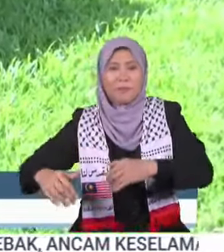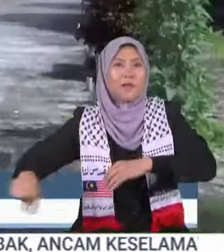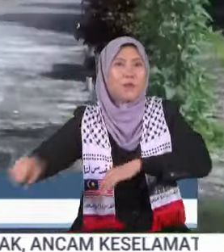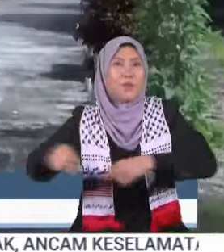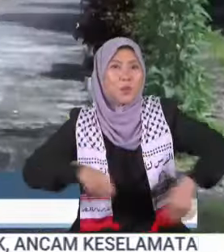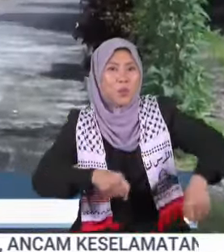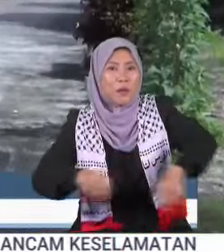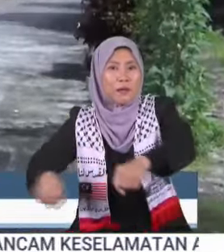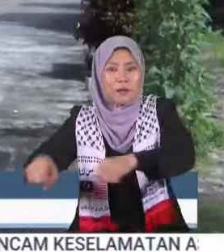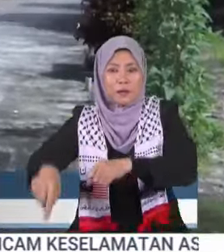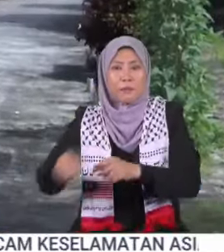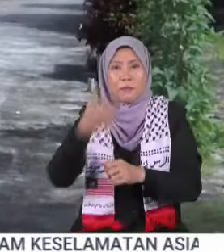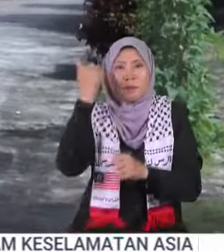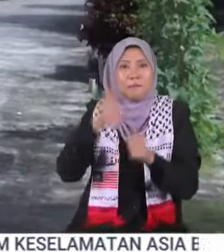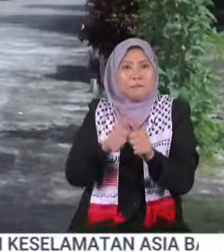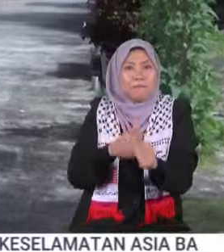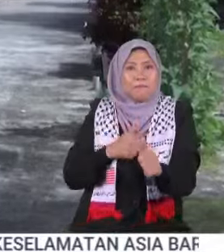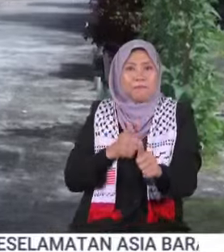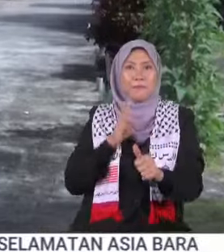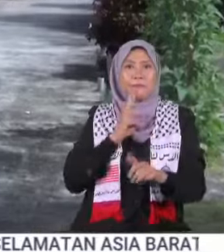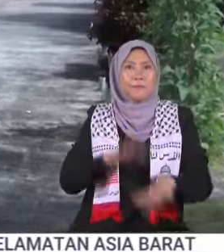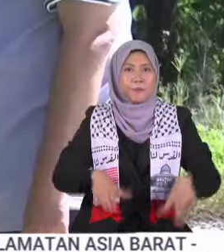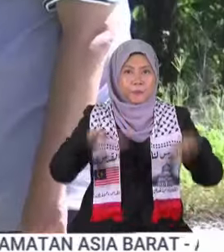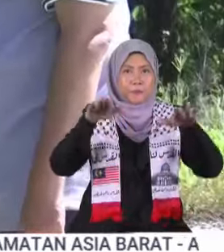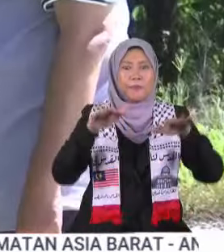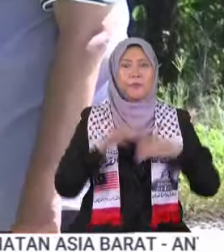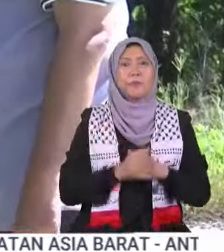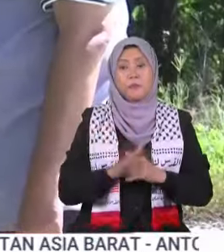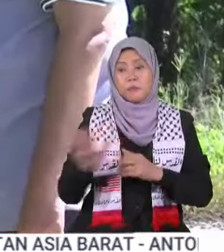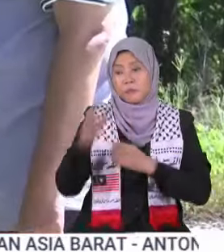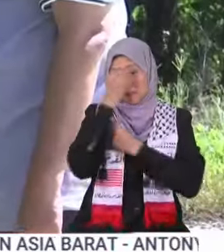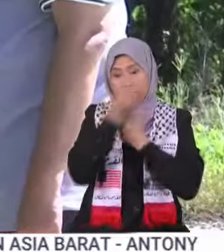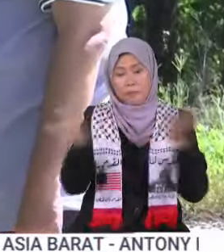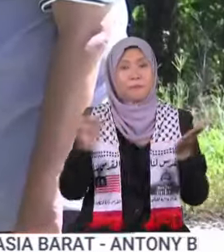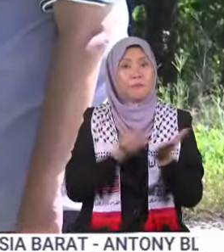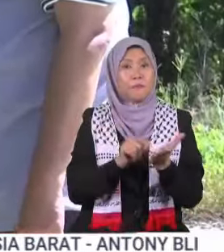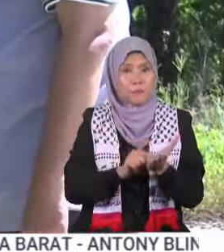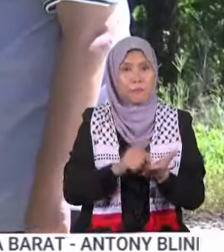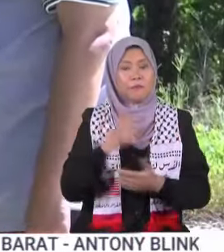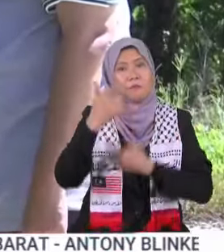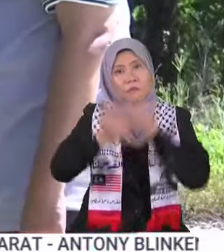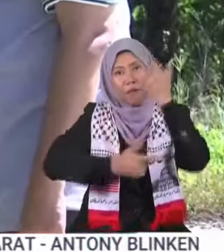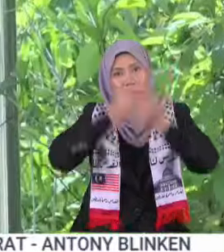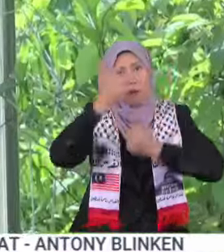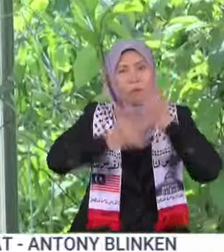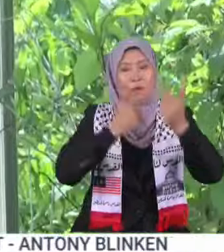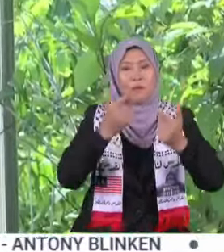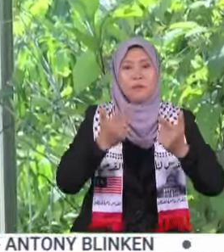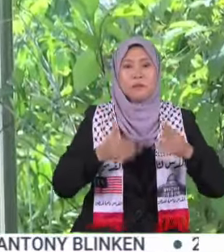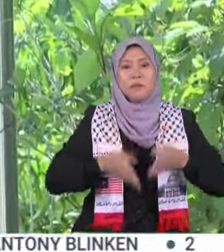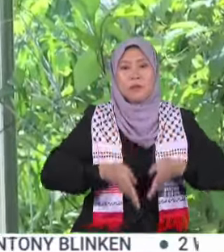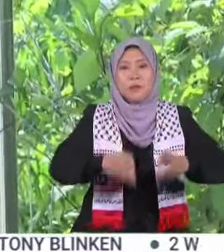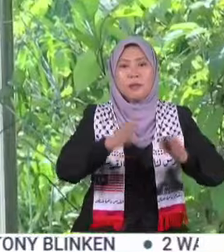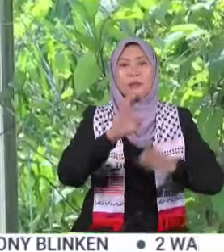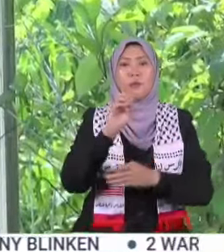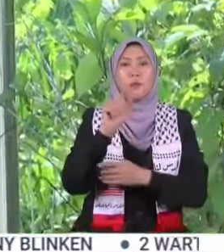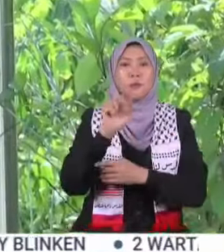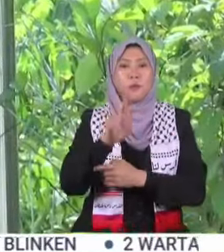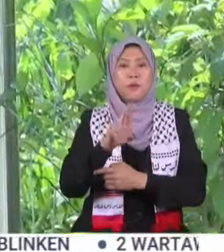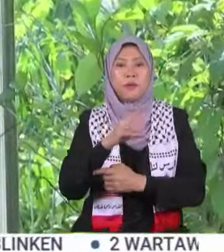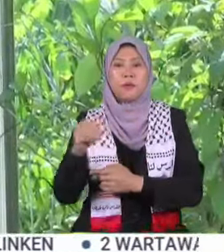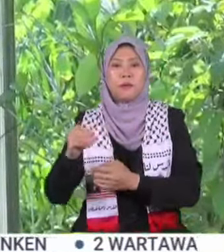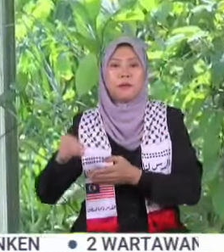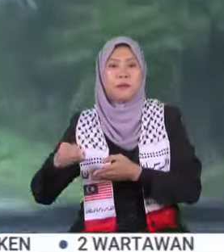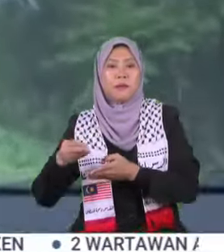daratan bagi mengelak banjir beliau menyatakan demikian kepada media selepas melawat Jalan Bawang obor sehingga ke rumah jubang